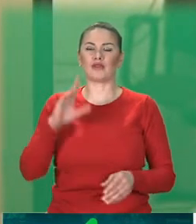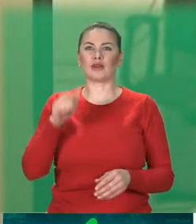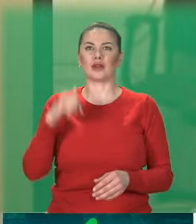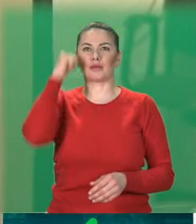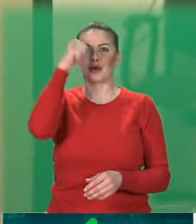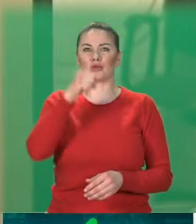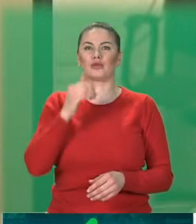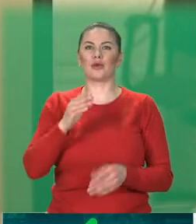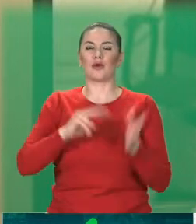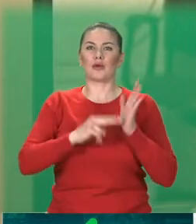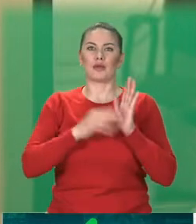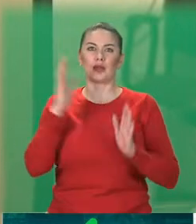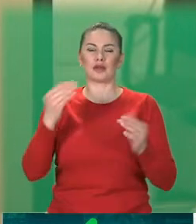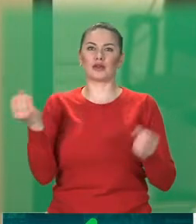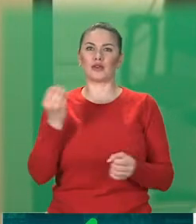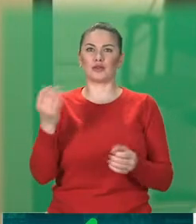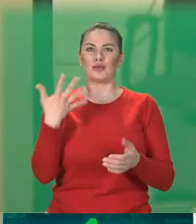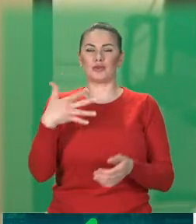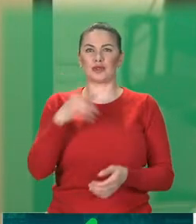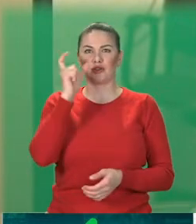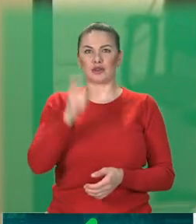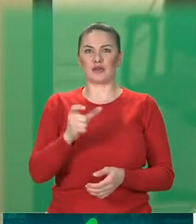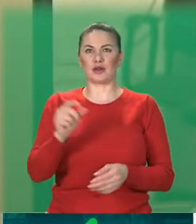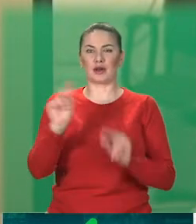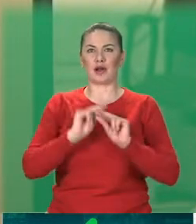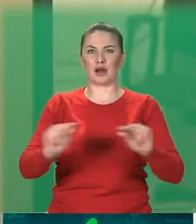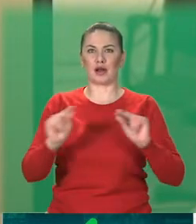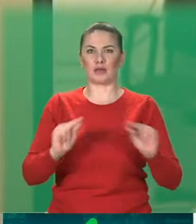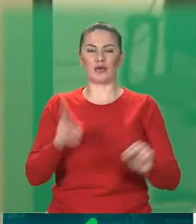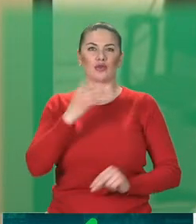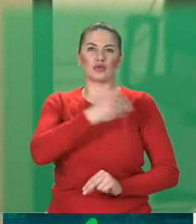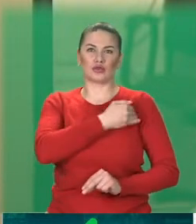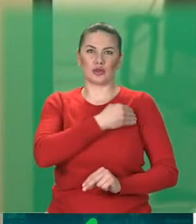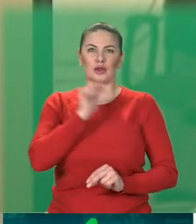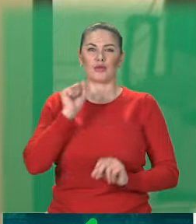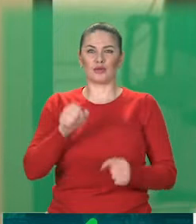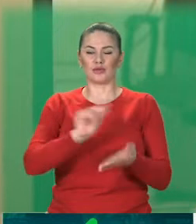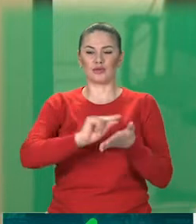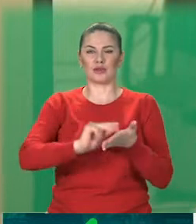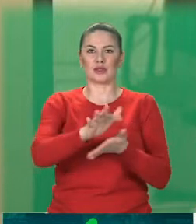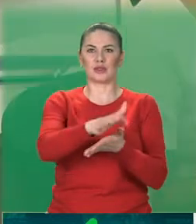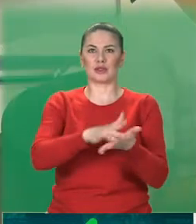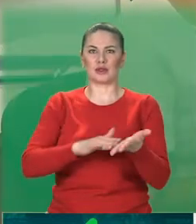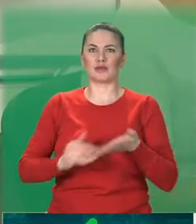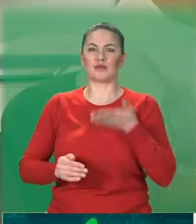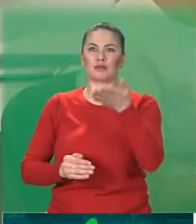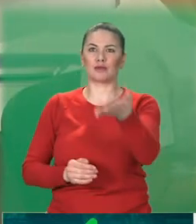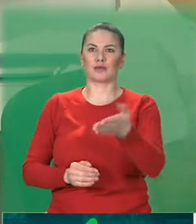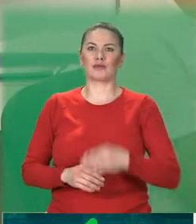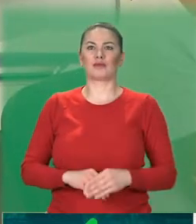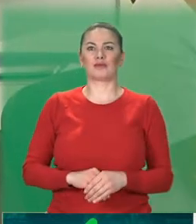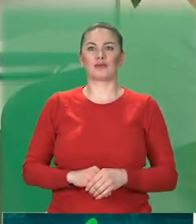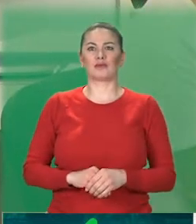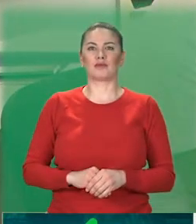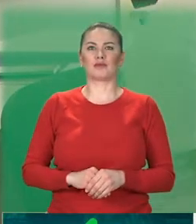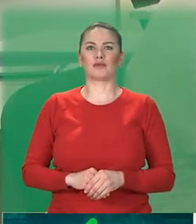еще 50 человек обучено по данным программам, поэтому те, кто хочет принять участие, еще имеют возможность подать заявки. По окончанию курсов